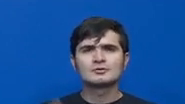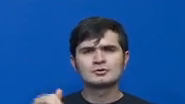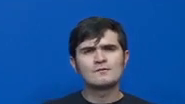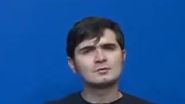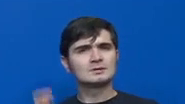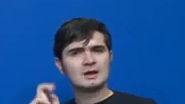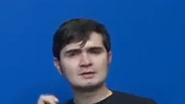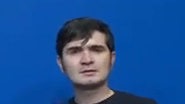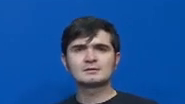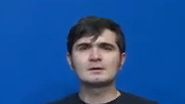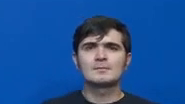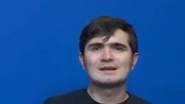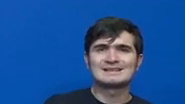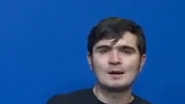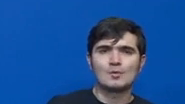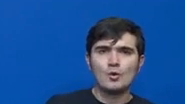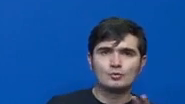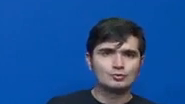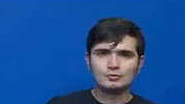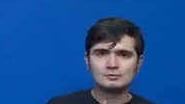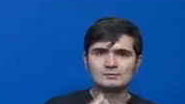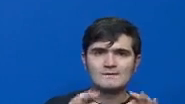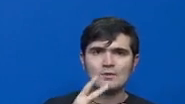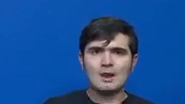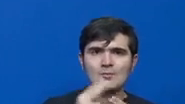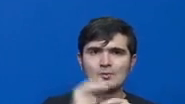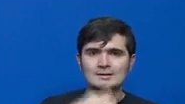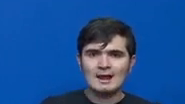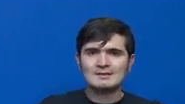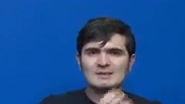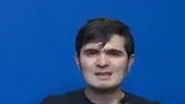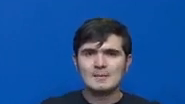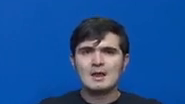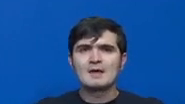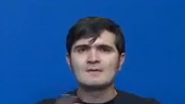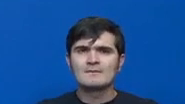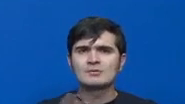să ținem în frâu bolile transmisibile, bolile infecțioase care pot fi